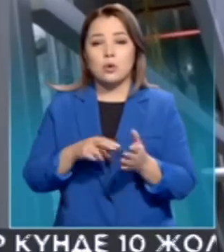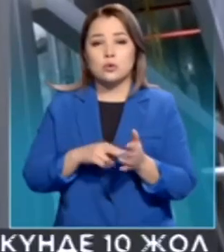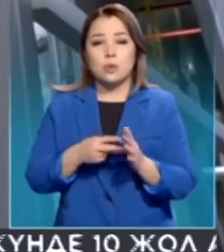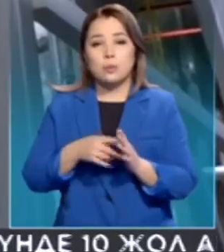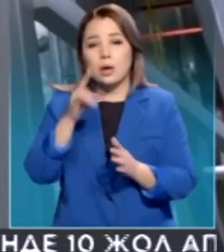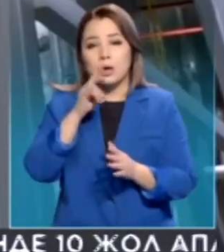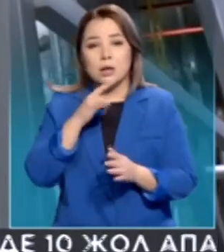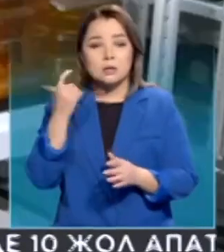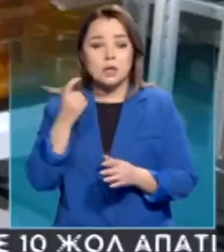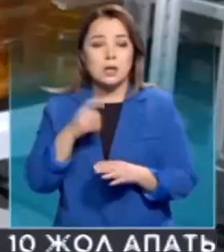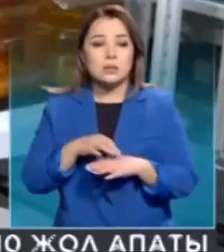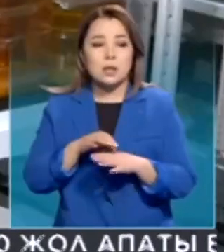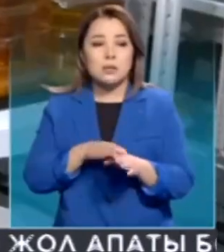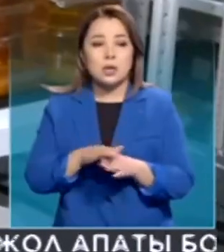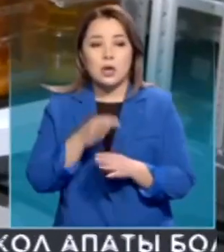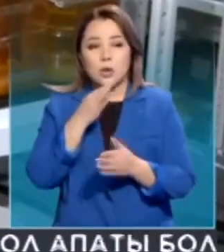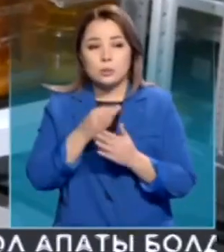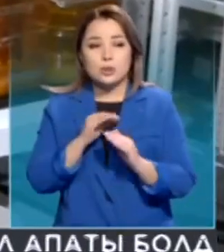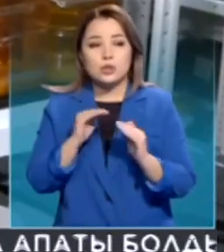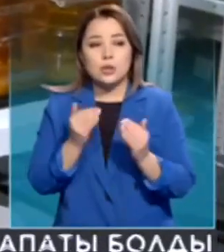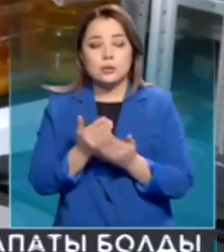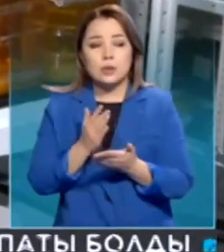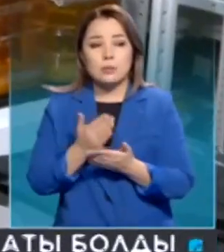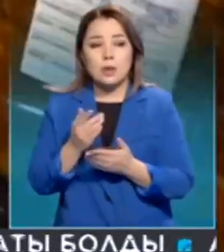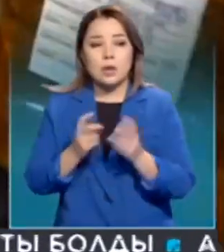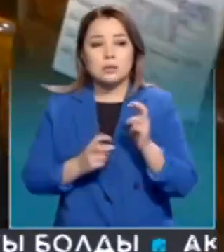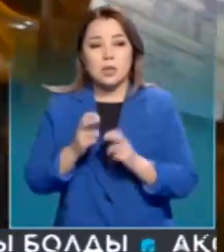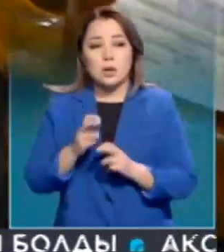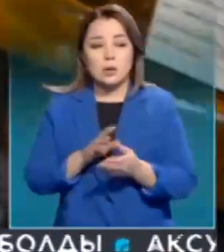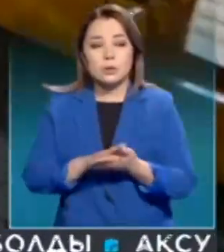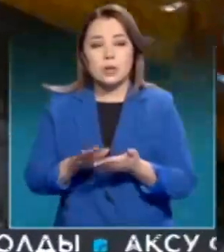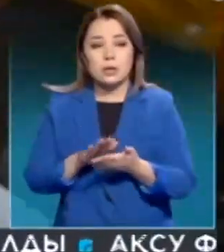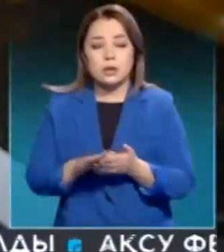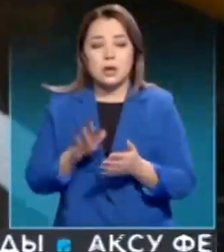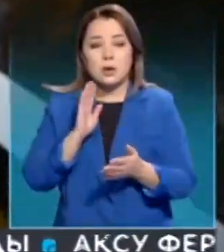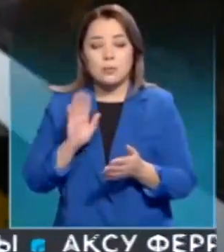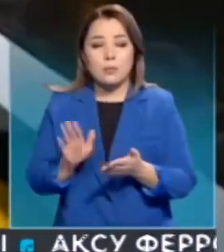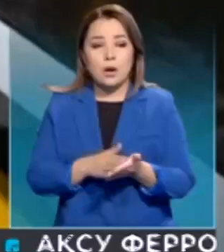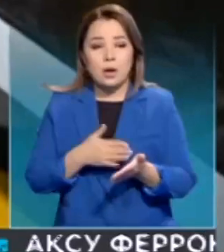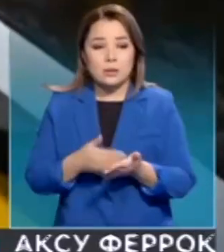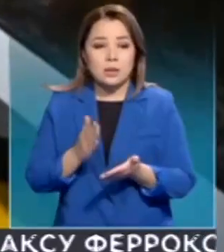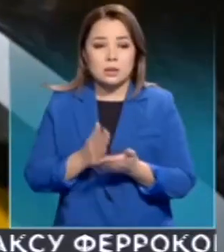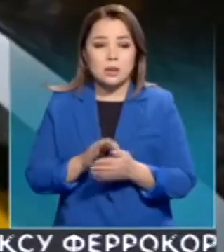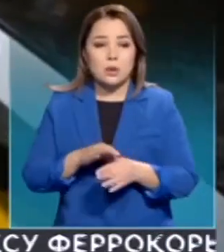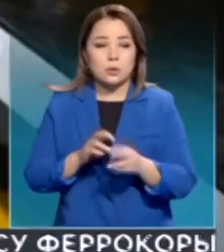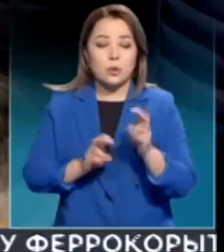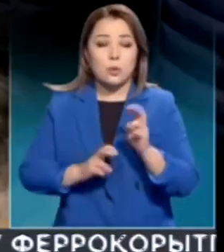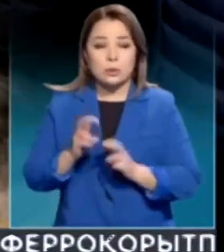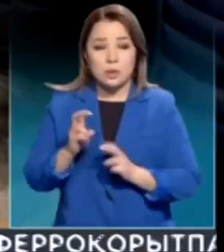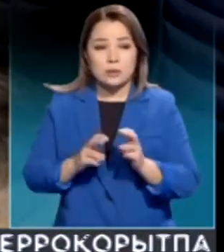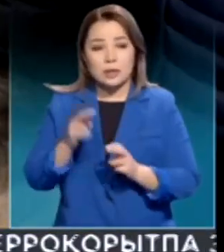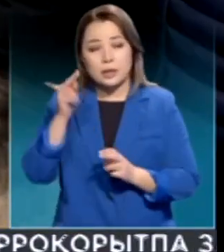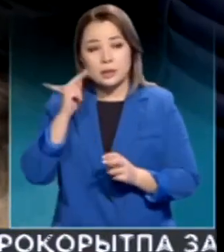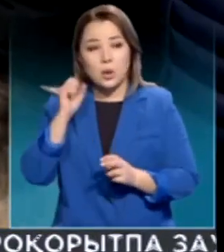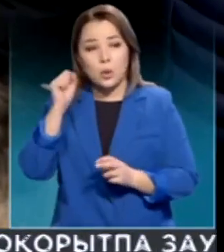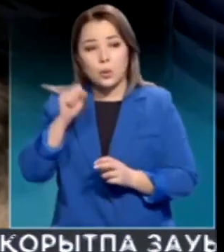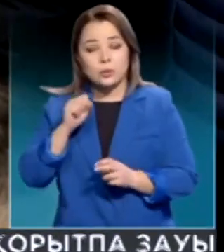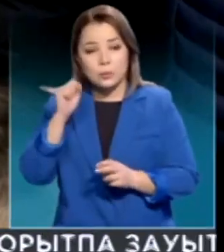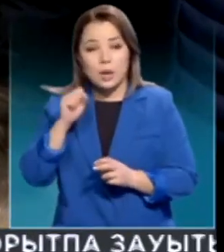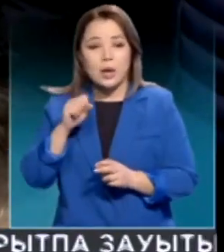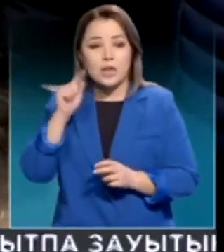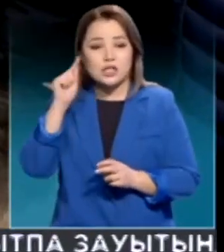бірі Қазақ Асты Групп жауапкершілігі шектеулі серіктестігі. Зауыт тазартылмаған күнбағыс майын өндіреді. Өнімі ел ішінде, сондай-ақ Қытай, Өзбекстан